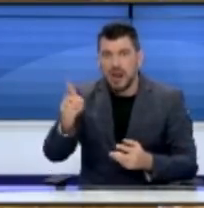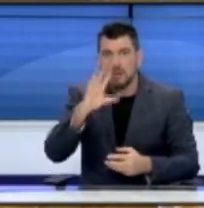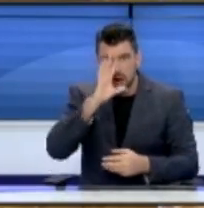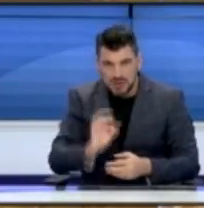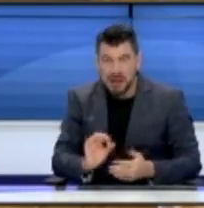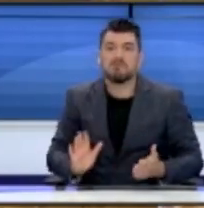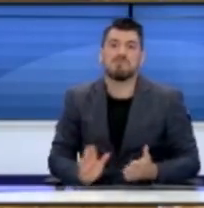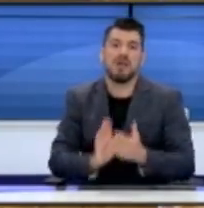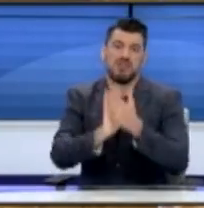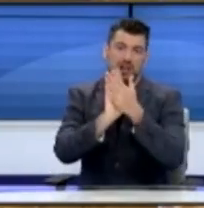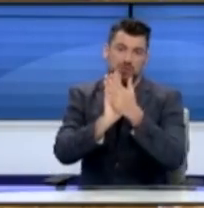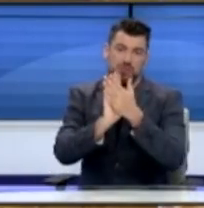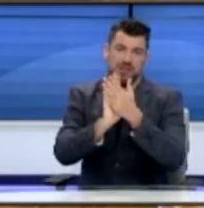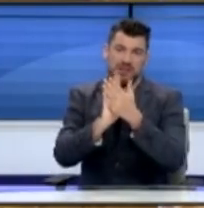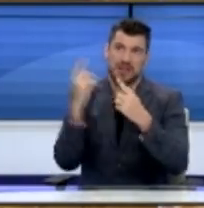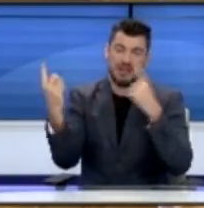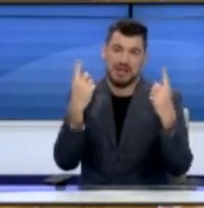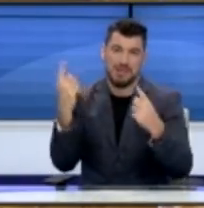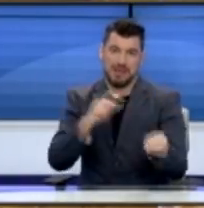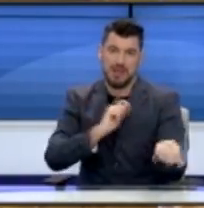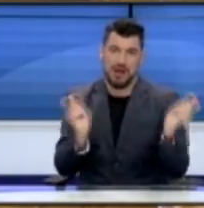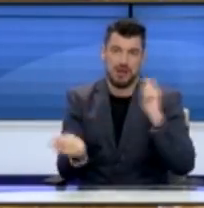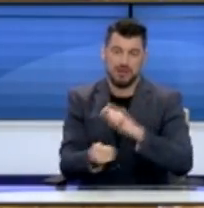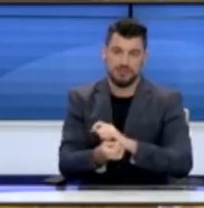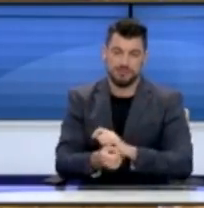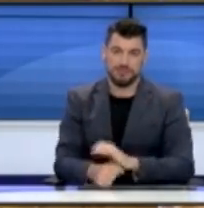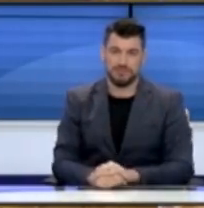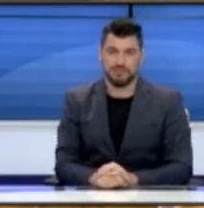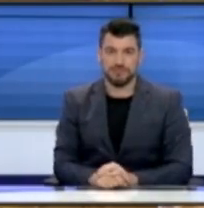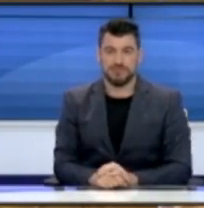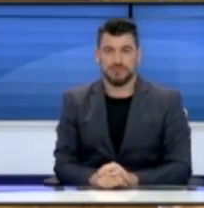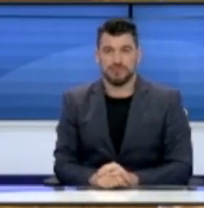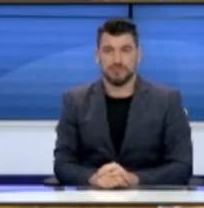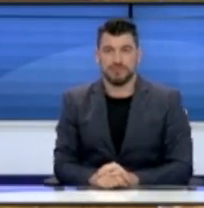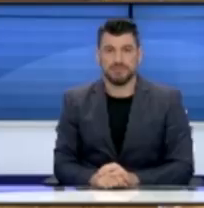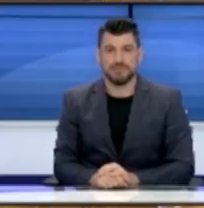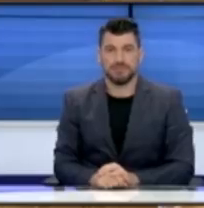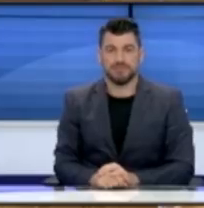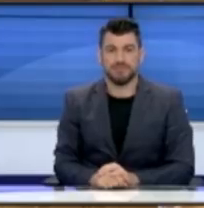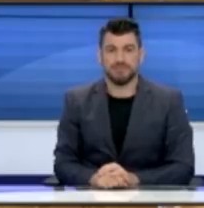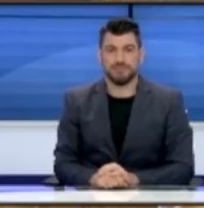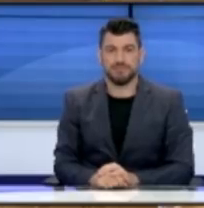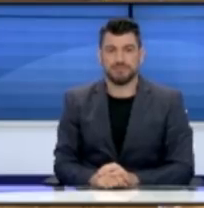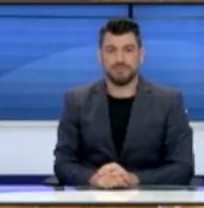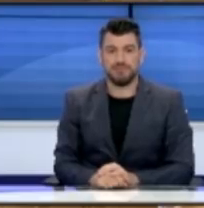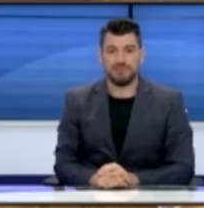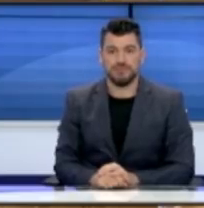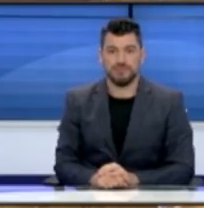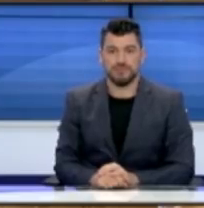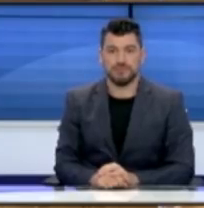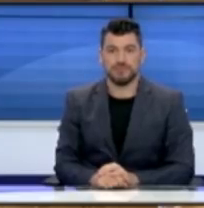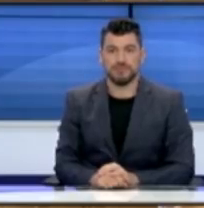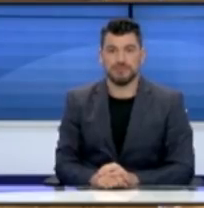αντιμετώπιση της όποιας κλιματικής αλλαγής? Εκεί, στους μεγάλους ομίλους της